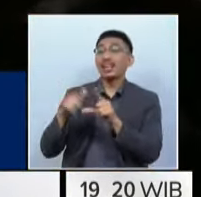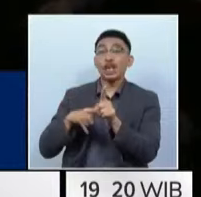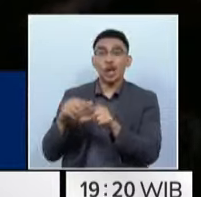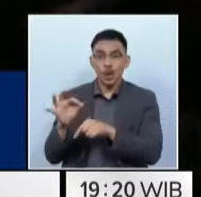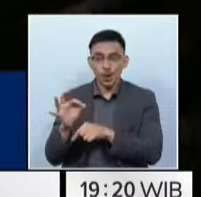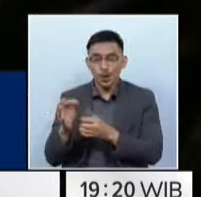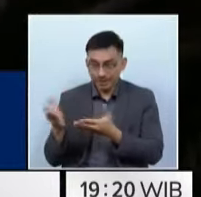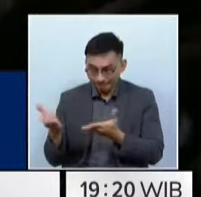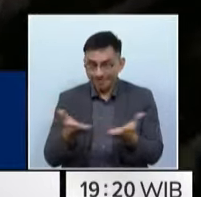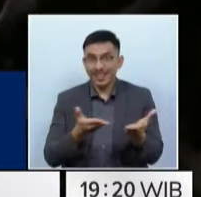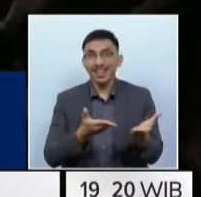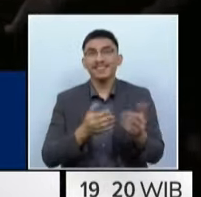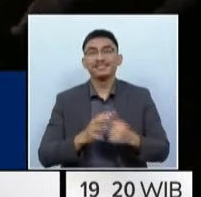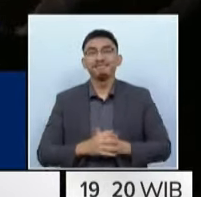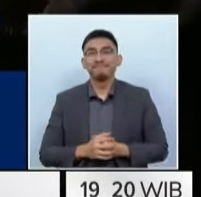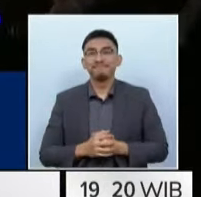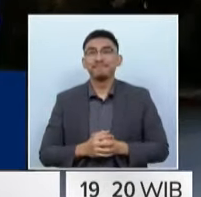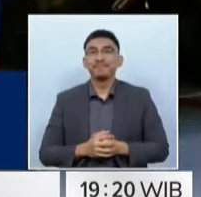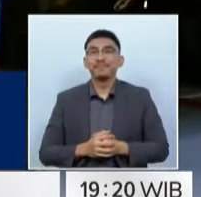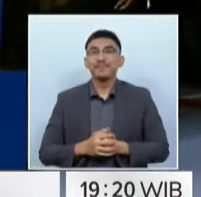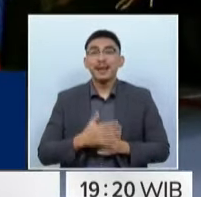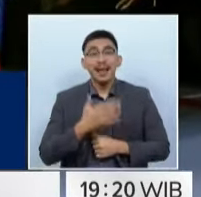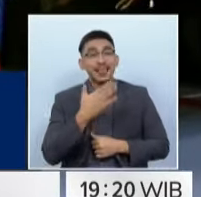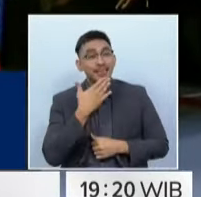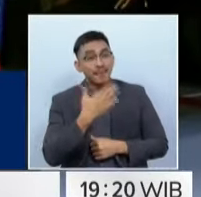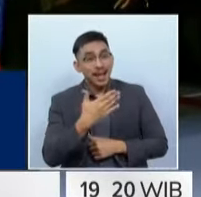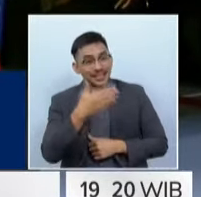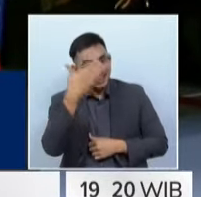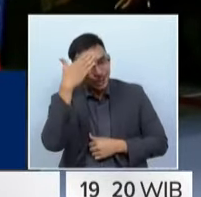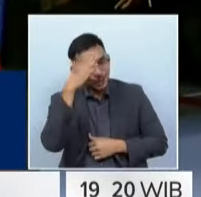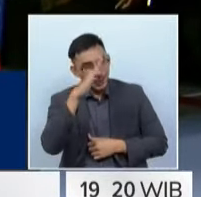terima kasih herjunoputro dan